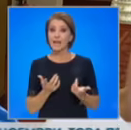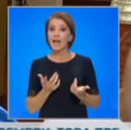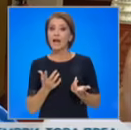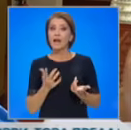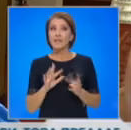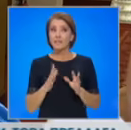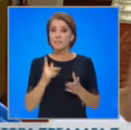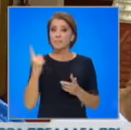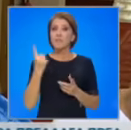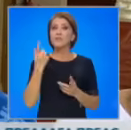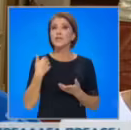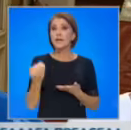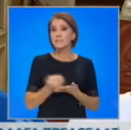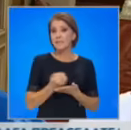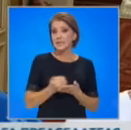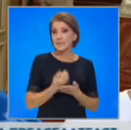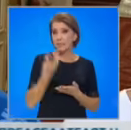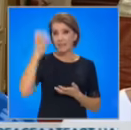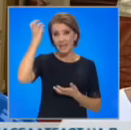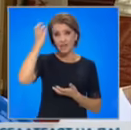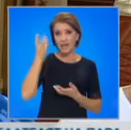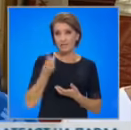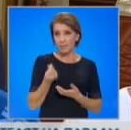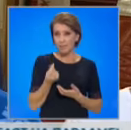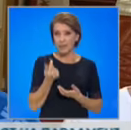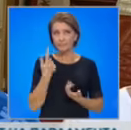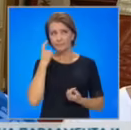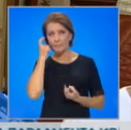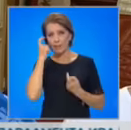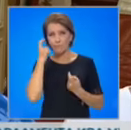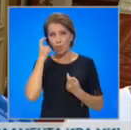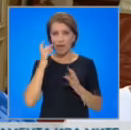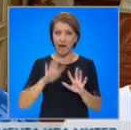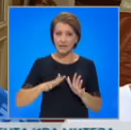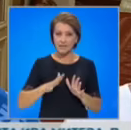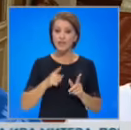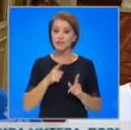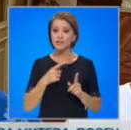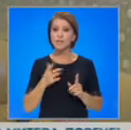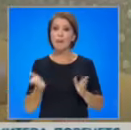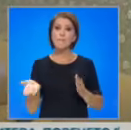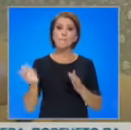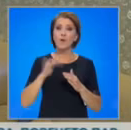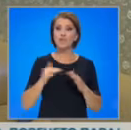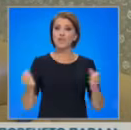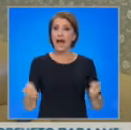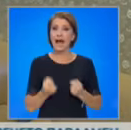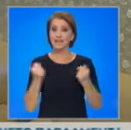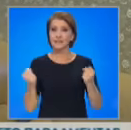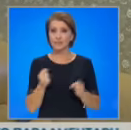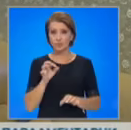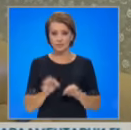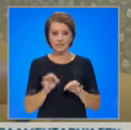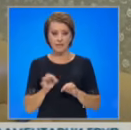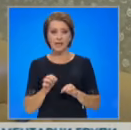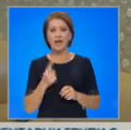и второ, предполага една по-висока избирателна активност, а т.е. по-голяма тежест на вота на гражданите. В един случай ще се